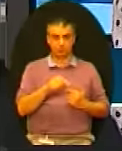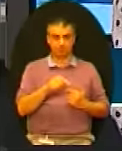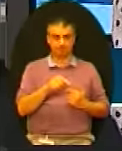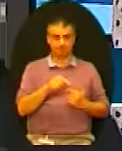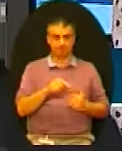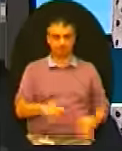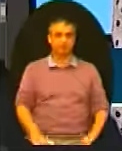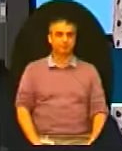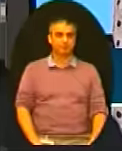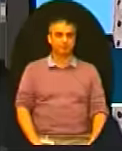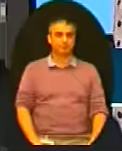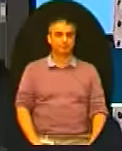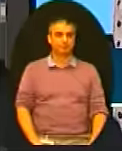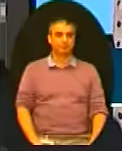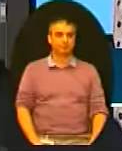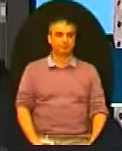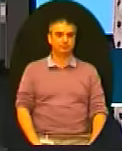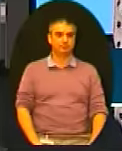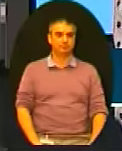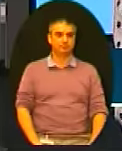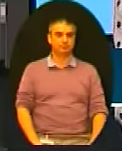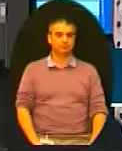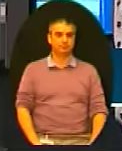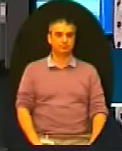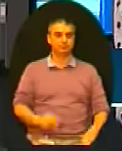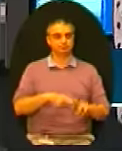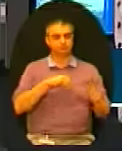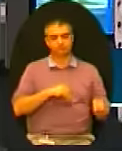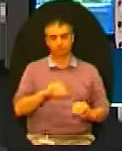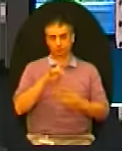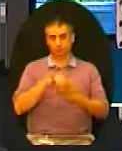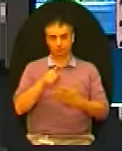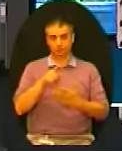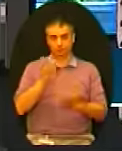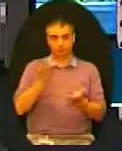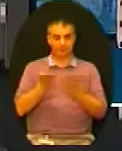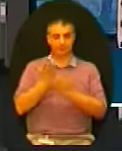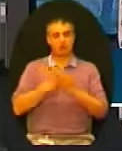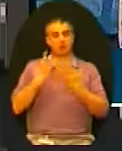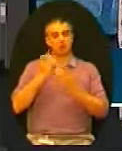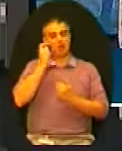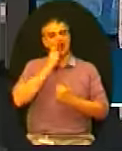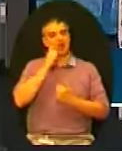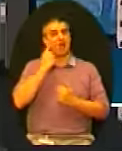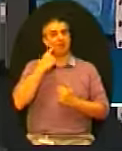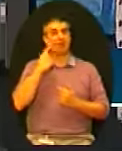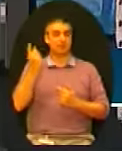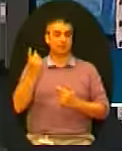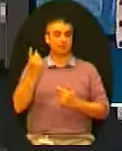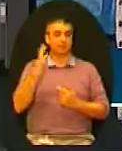ומשם זה ממשיך למקום שלהבדיל חלק גדול מהעבריינים